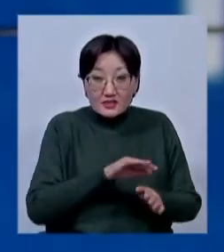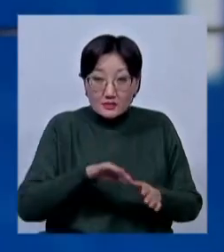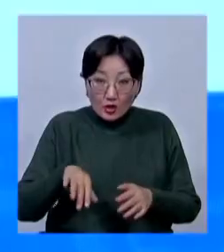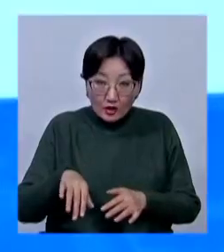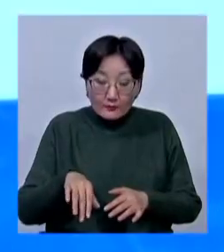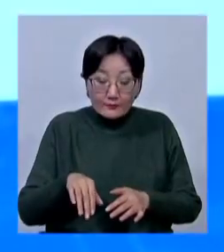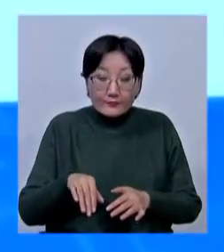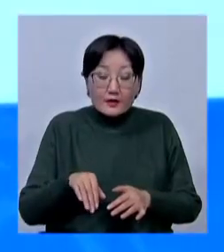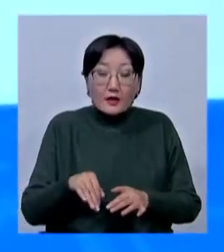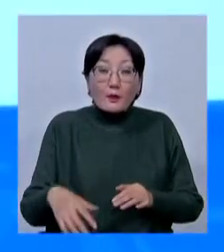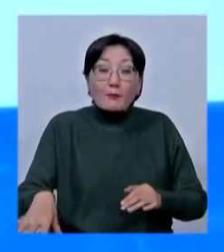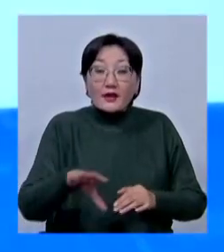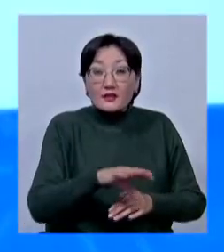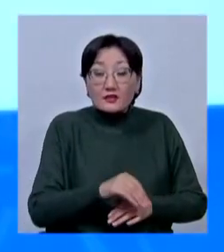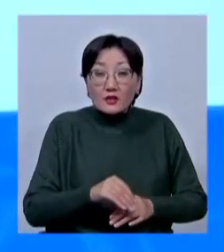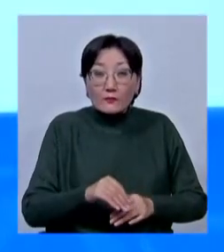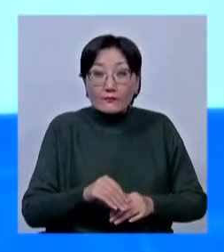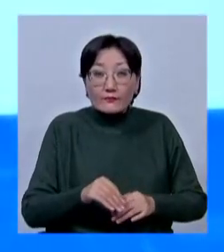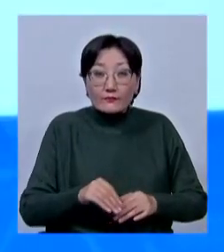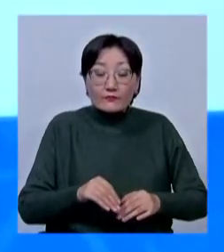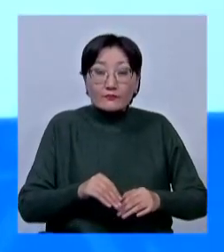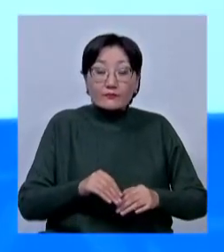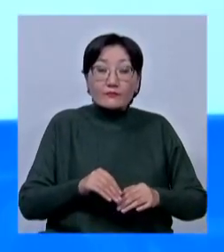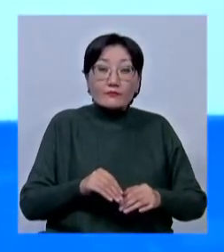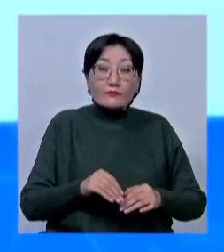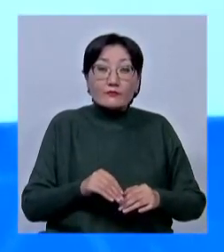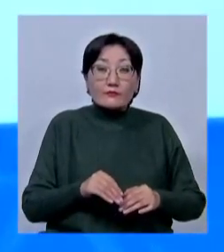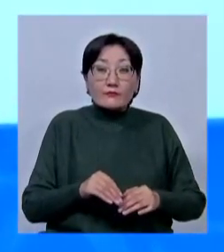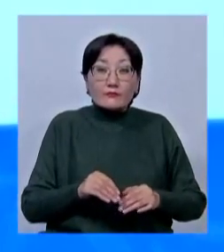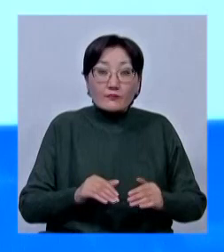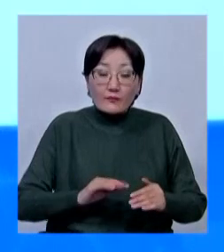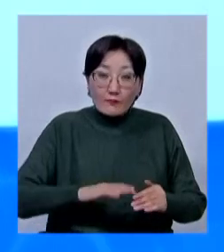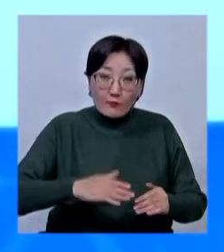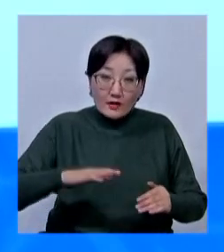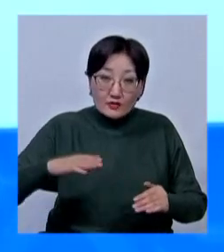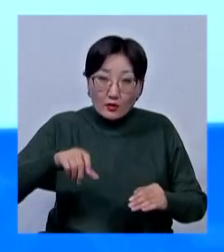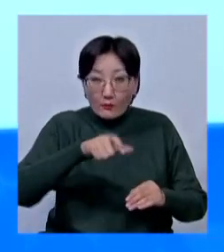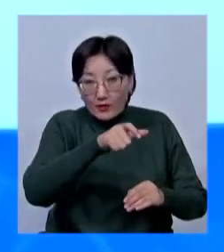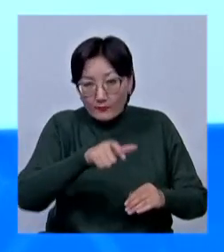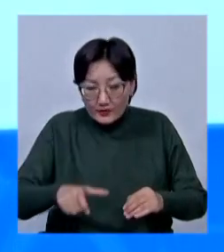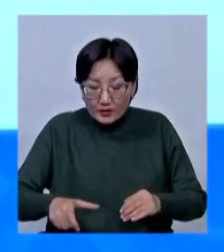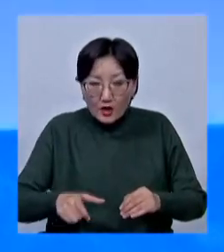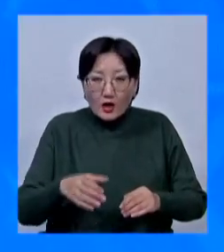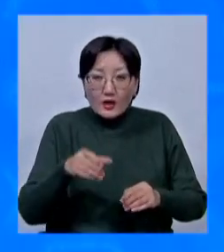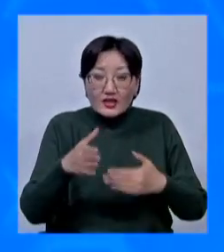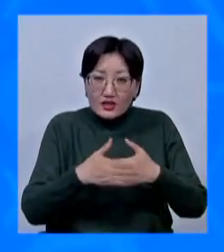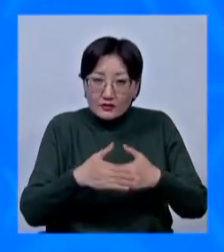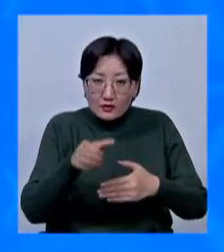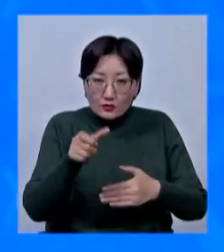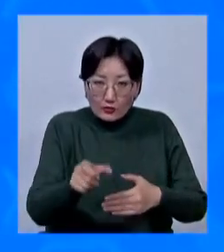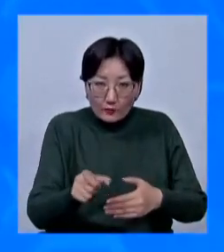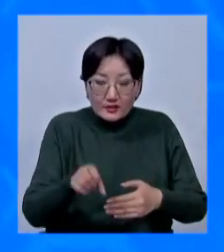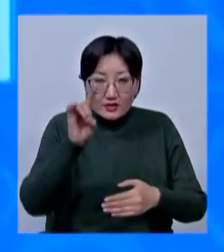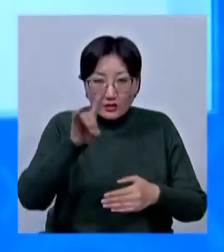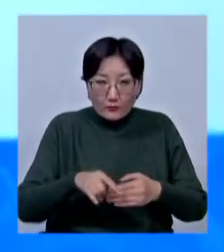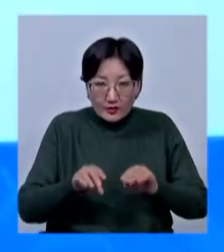3 сағат сайын олар жаңағы барлық мына марштық перене баспалдақтың марштары, барлық жаңағы тұтқалар, барлық